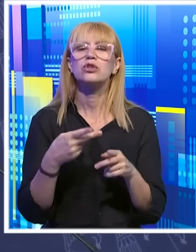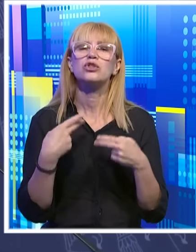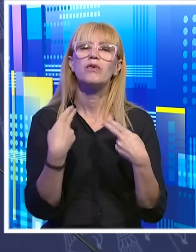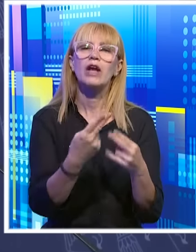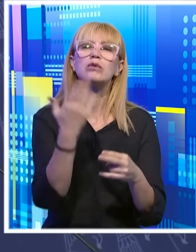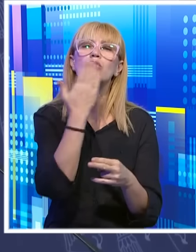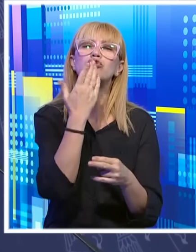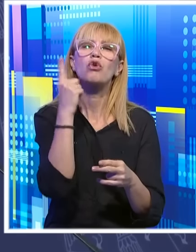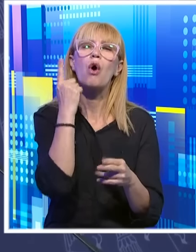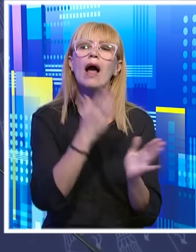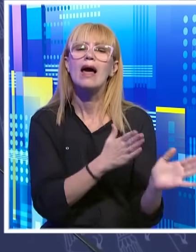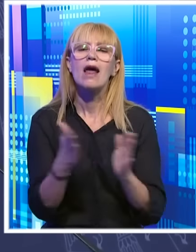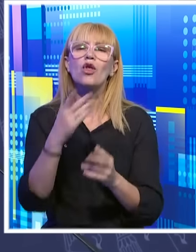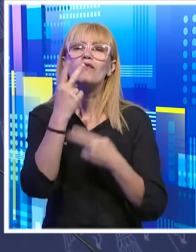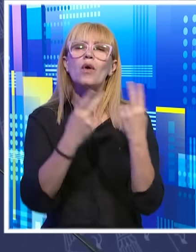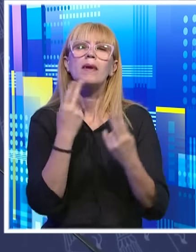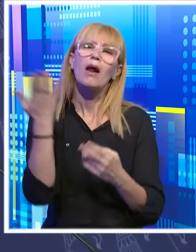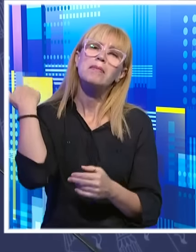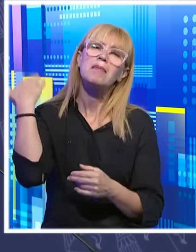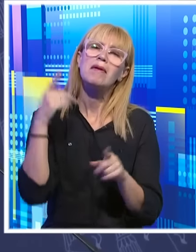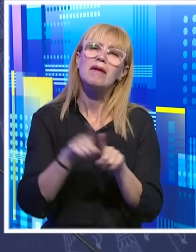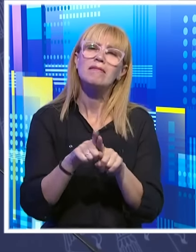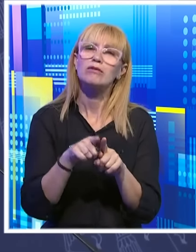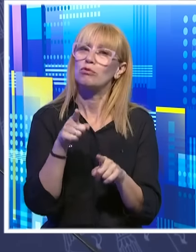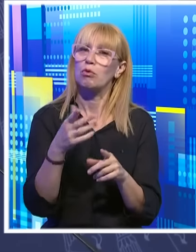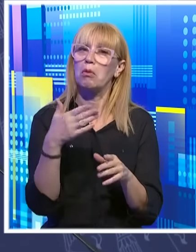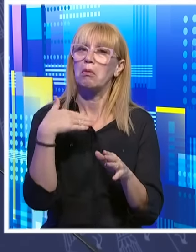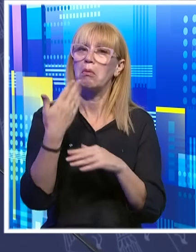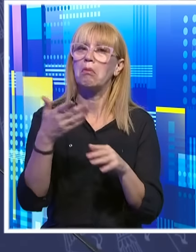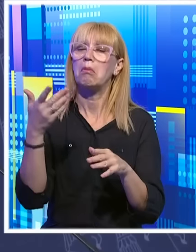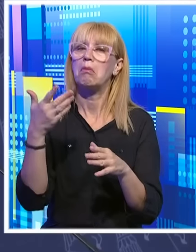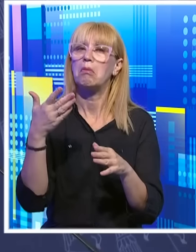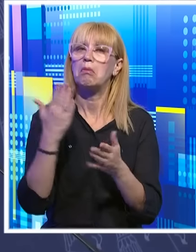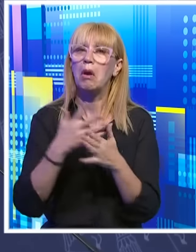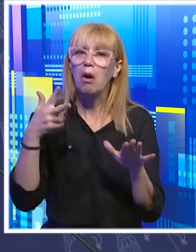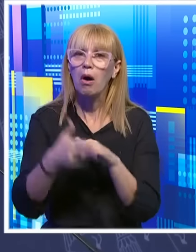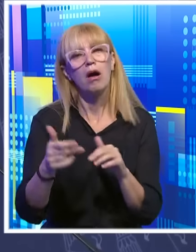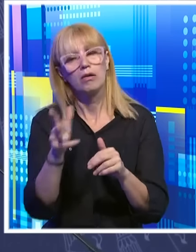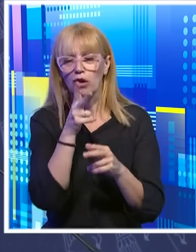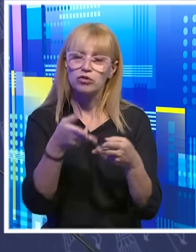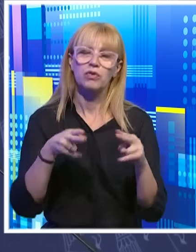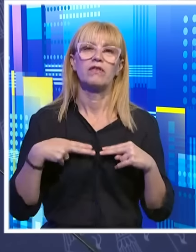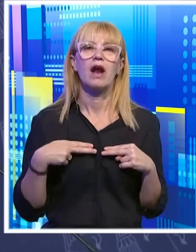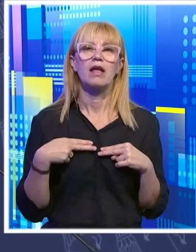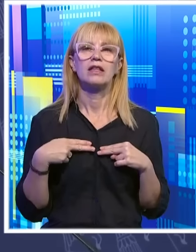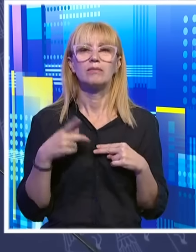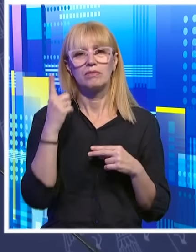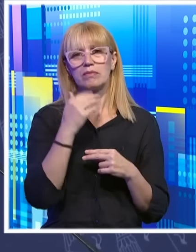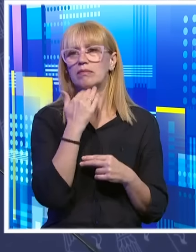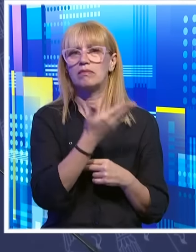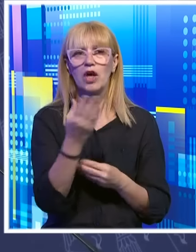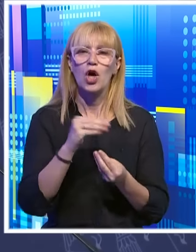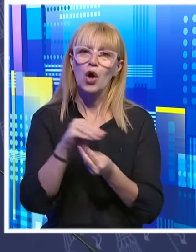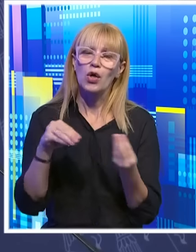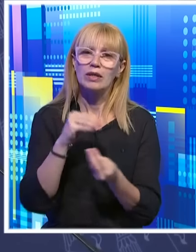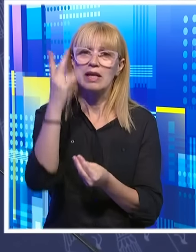škole, zato što je to ono što nam je nedostajalo. I ne moram da kažem kolika je briga svakog roditelja za dete koje